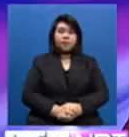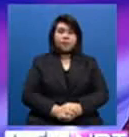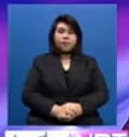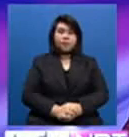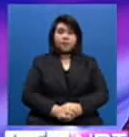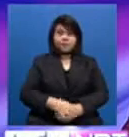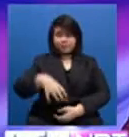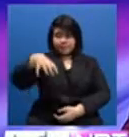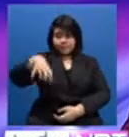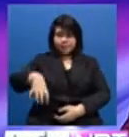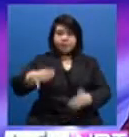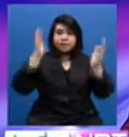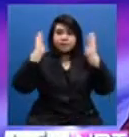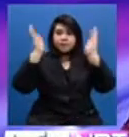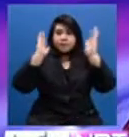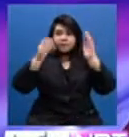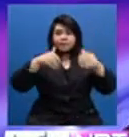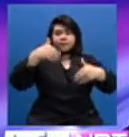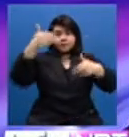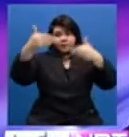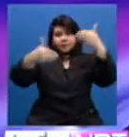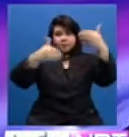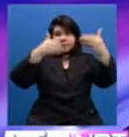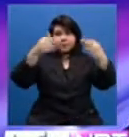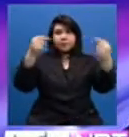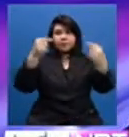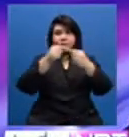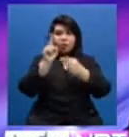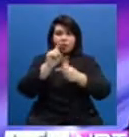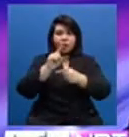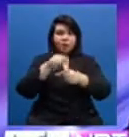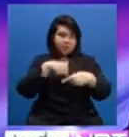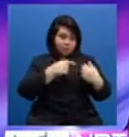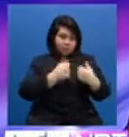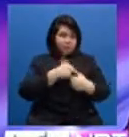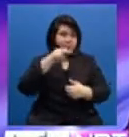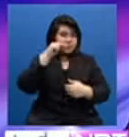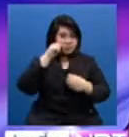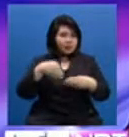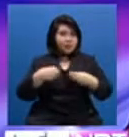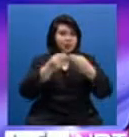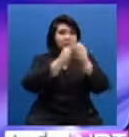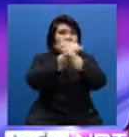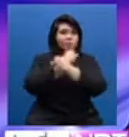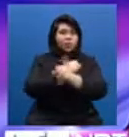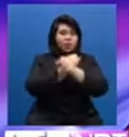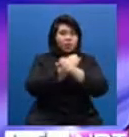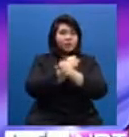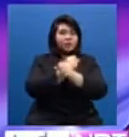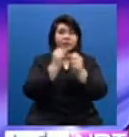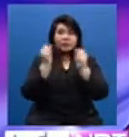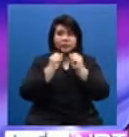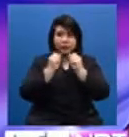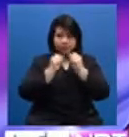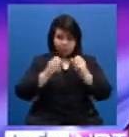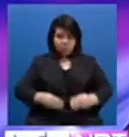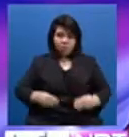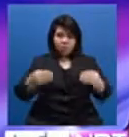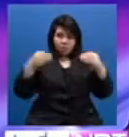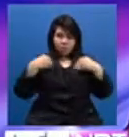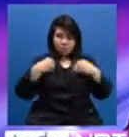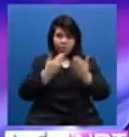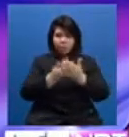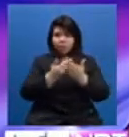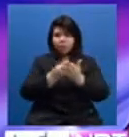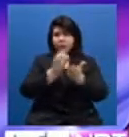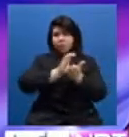กรมประชาสัมพันธ์จัดกิจกรรมกรมประชาสัมพันธ์ร่วมน้ำใจต้านภัยหนาวรับบริจาคผ้าห่มกันหนาวและทุนการศึกษาไป